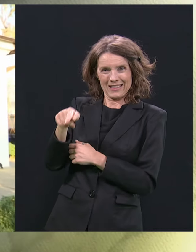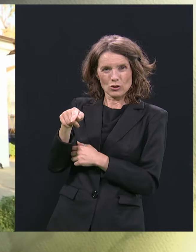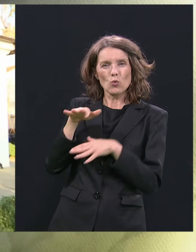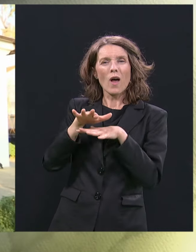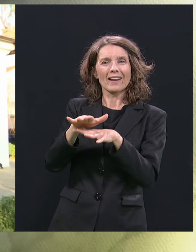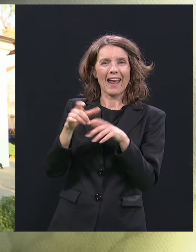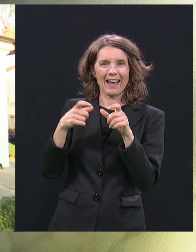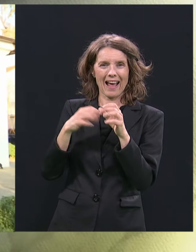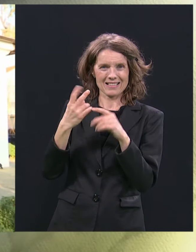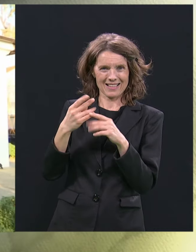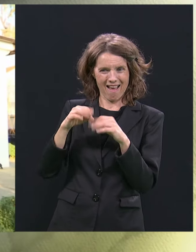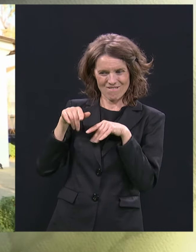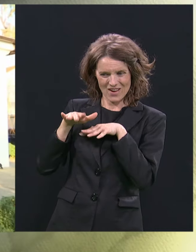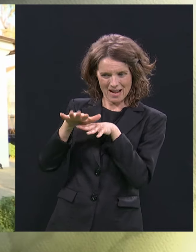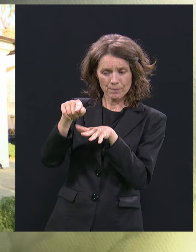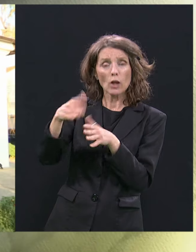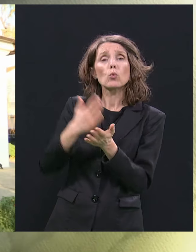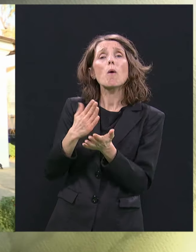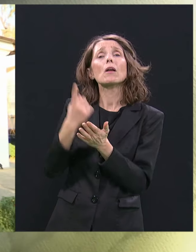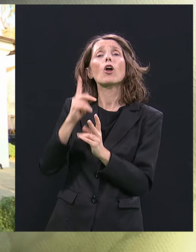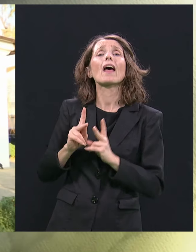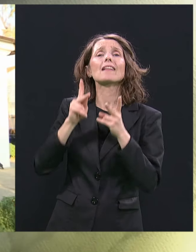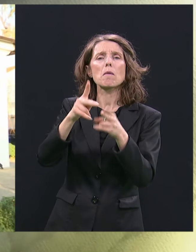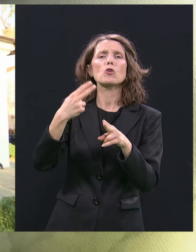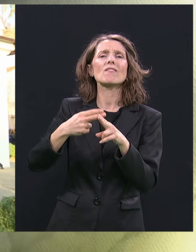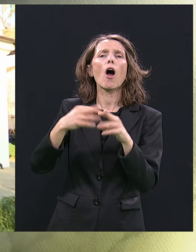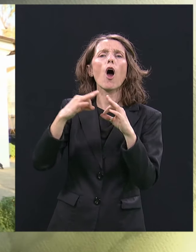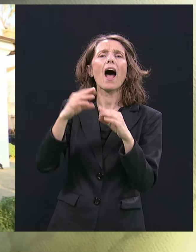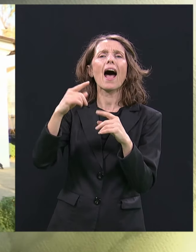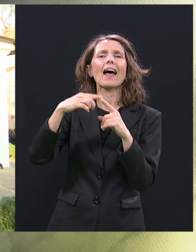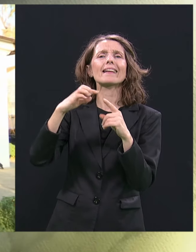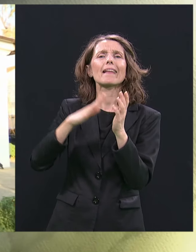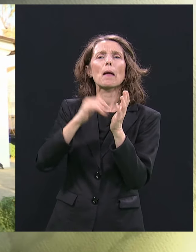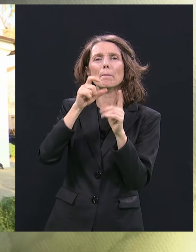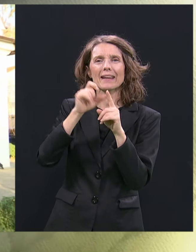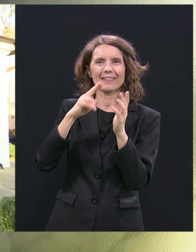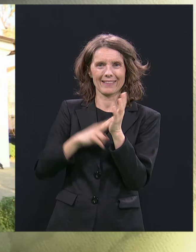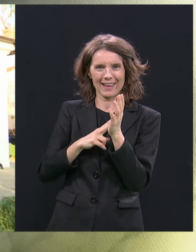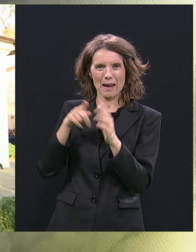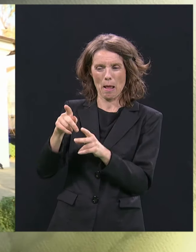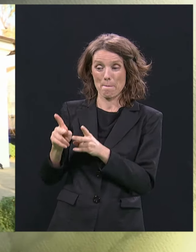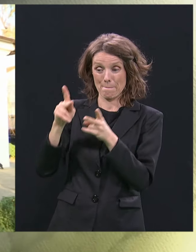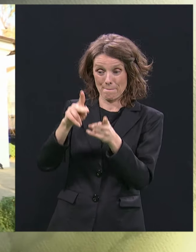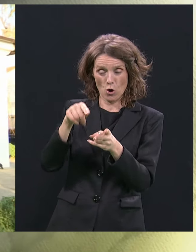bio jedan most, Artemidin most, i na tom mostu su izvođeni prvi